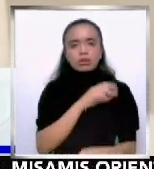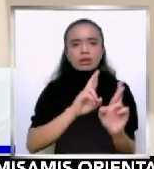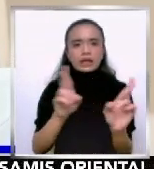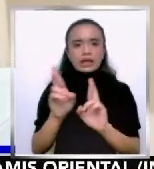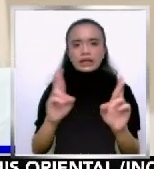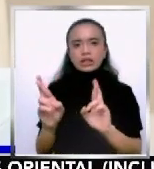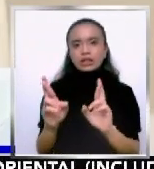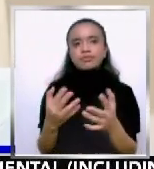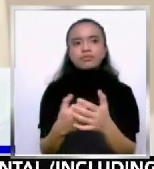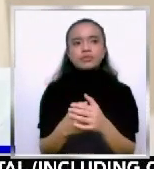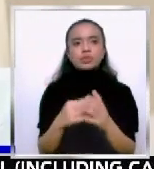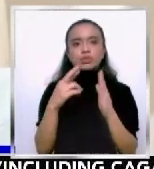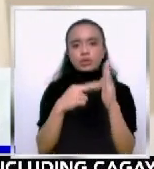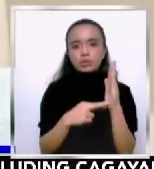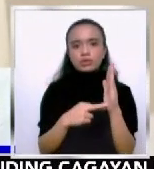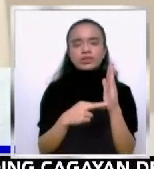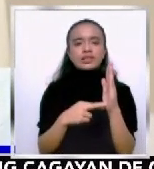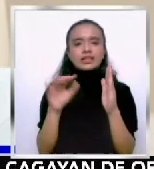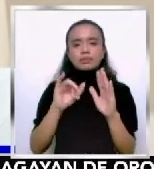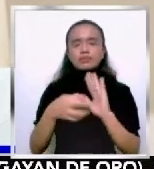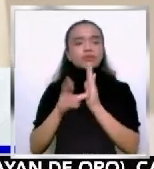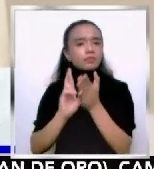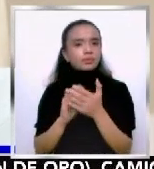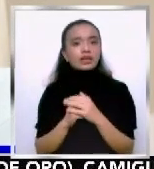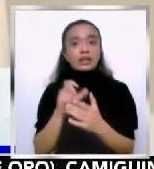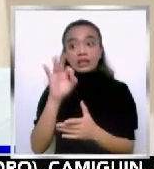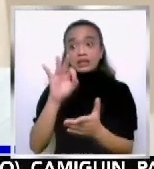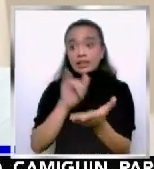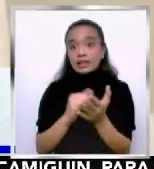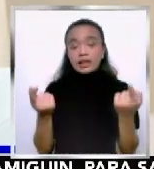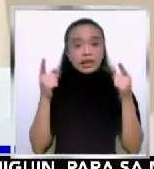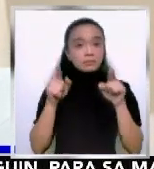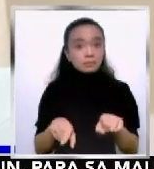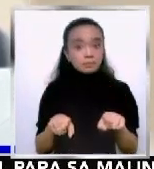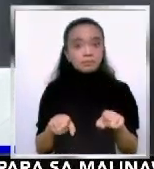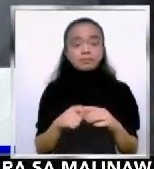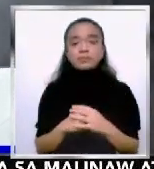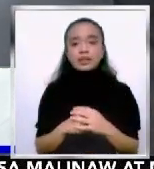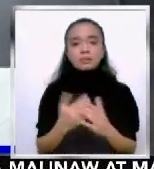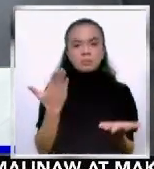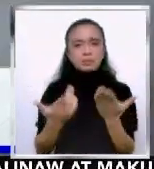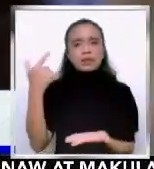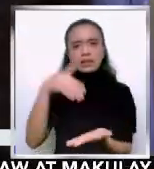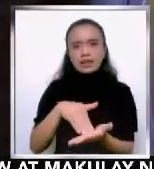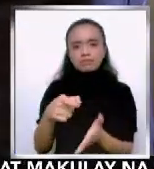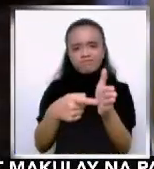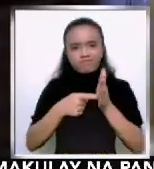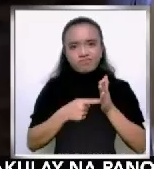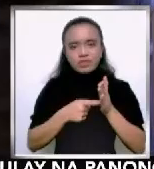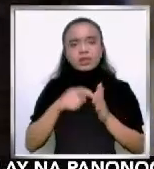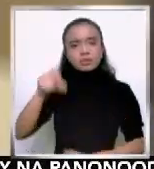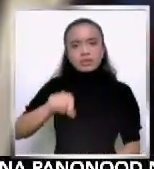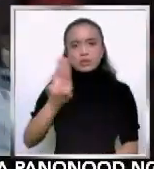these guidelines. If this happens, then face masks may be required again. Danating kong Ivan